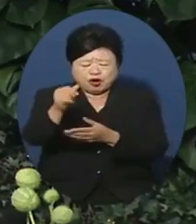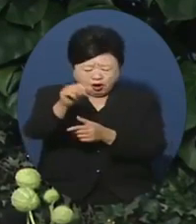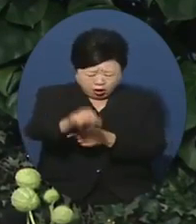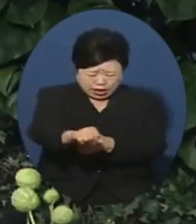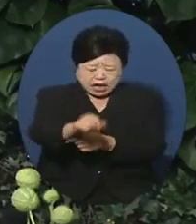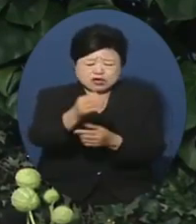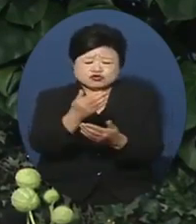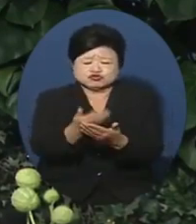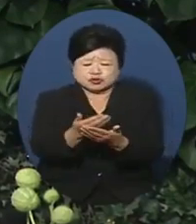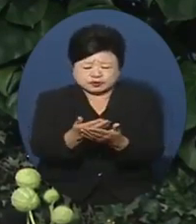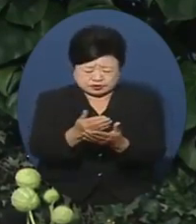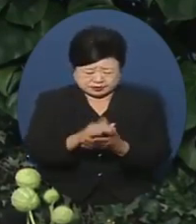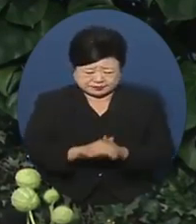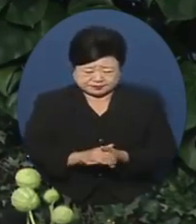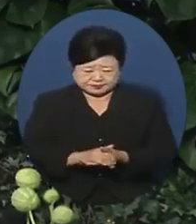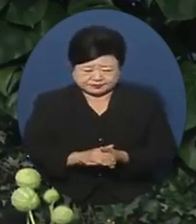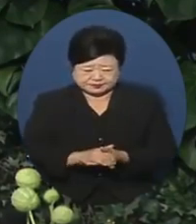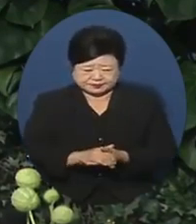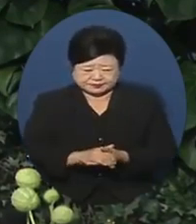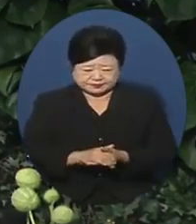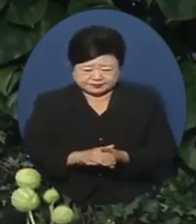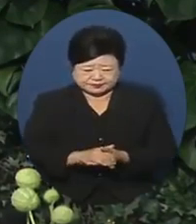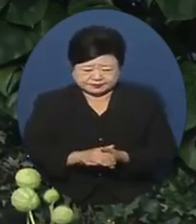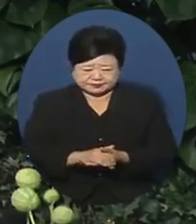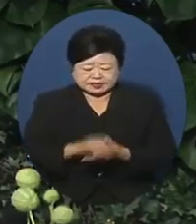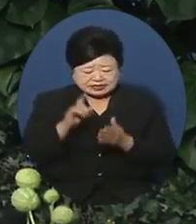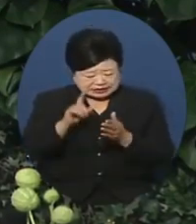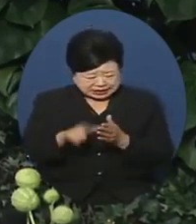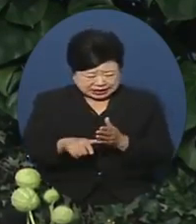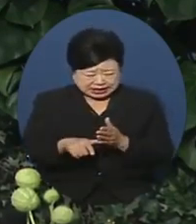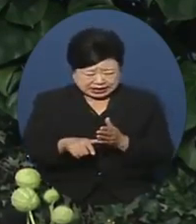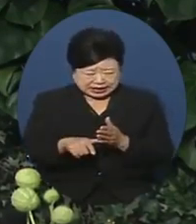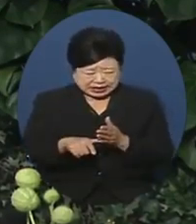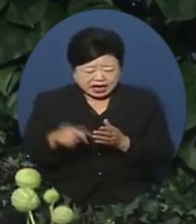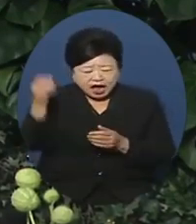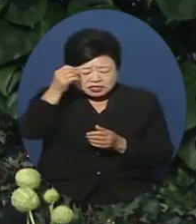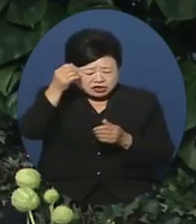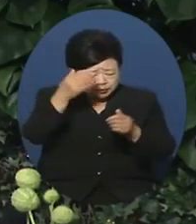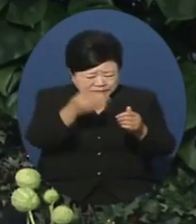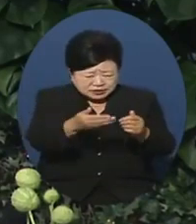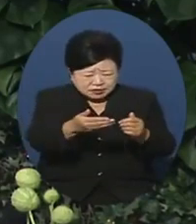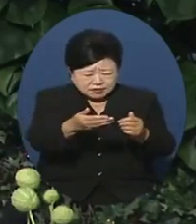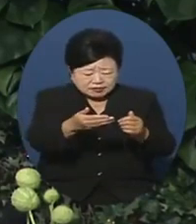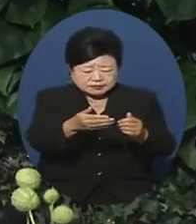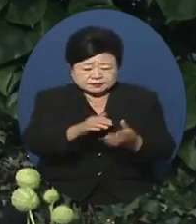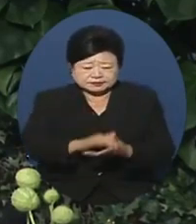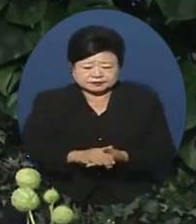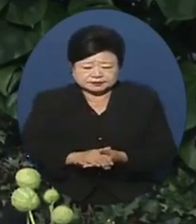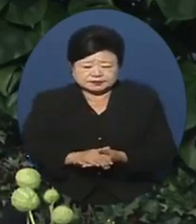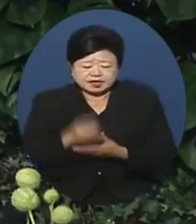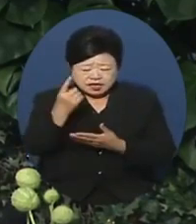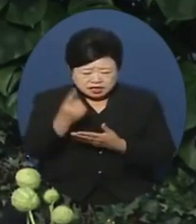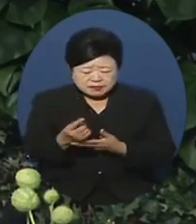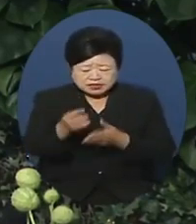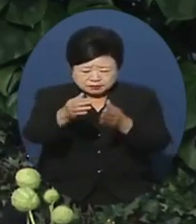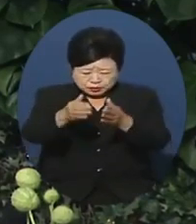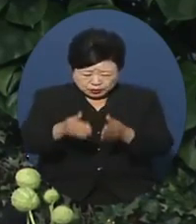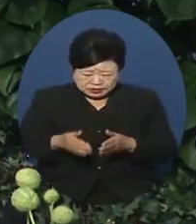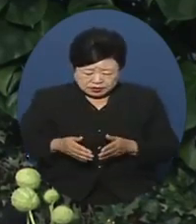허락하여 주시옵소서. 이 시간에 성령께서 임하심으로